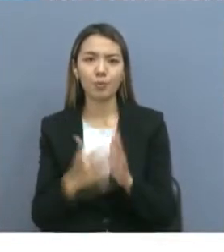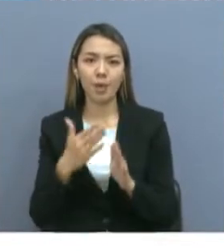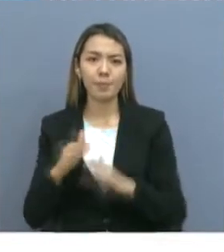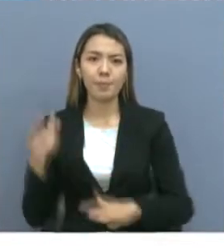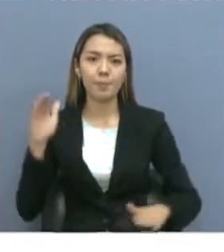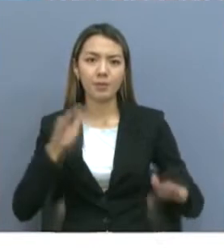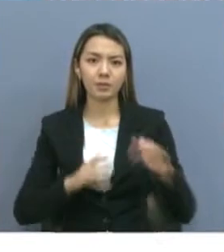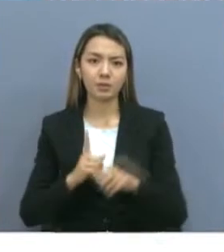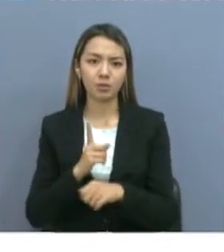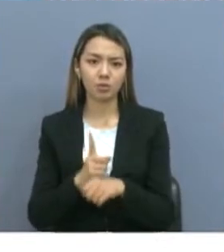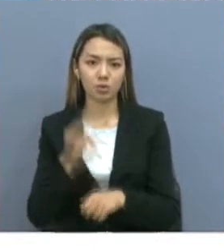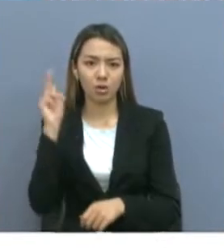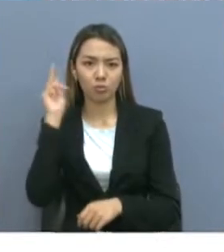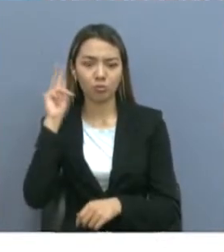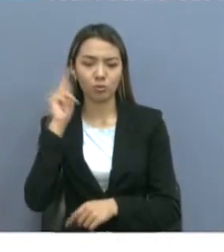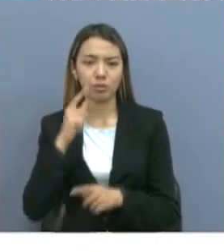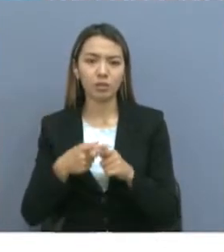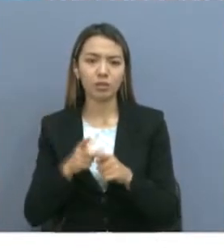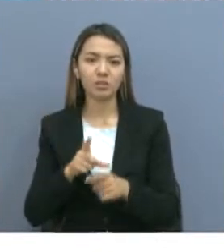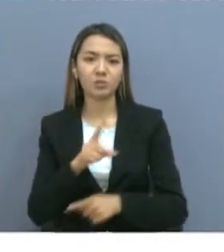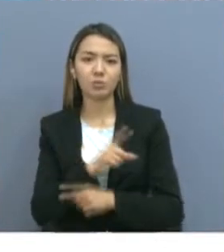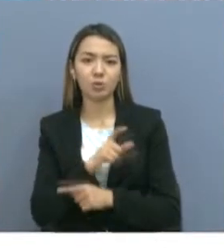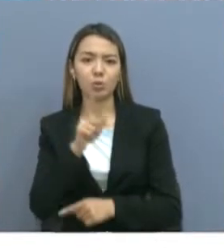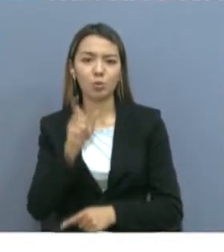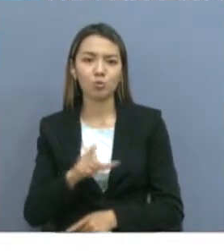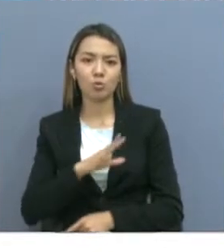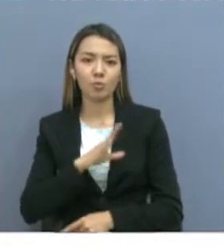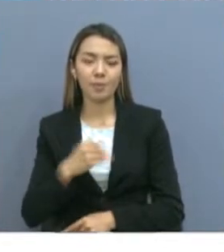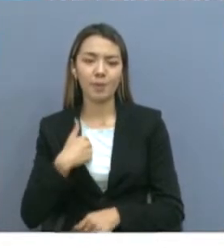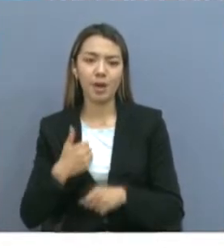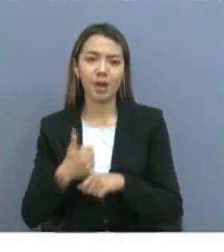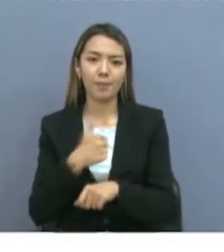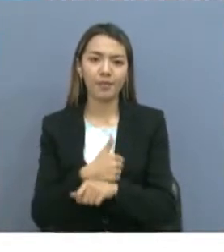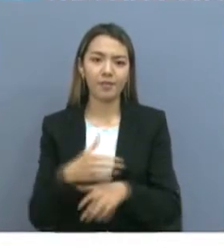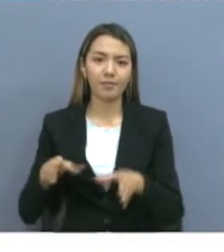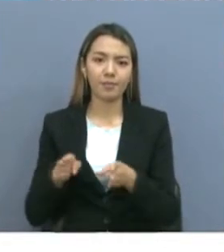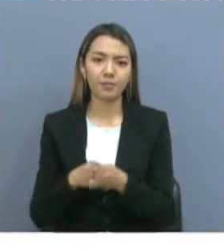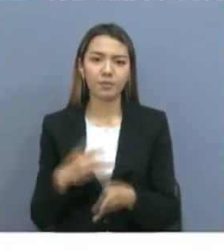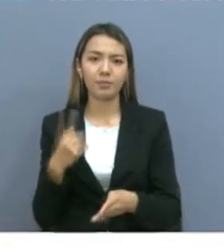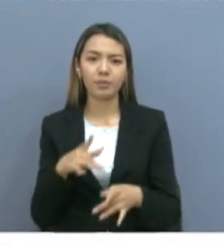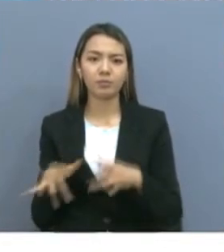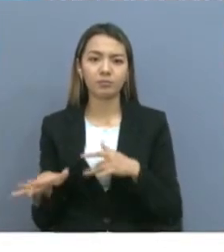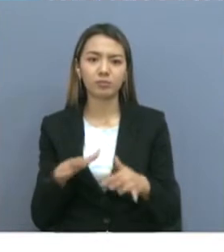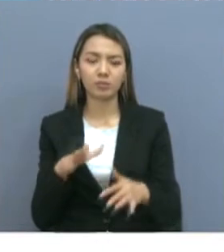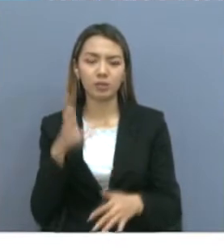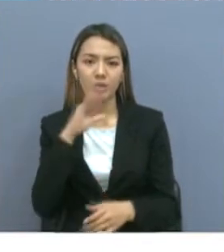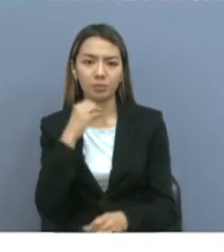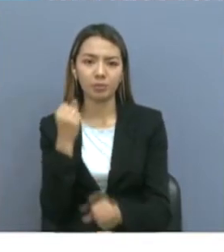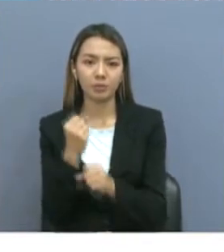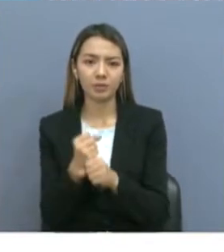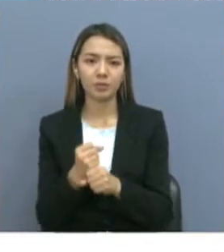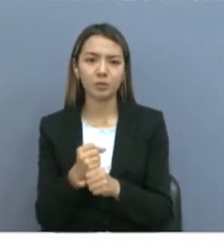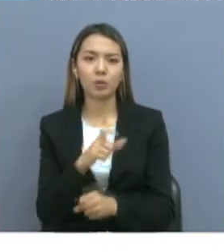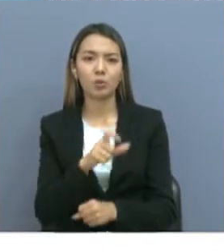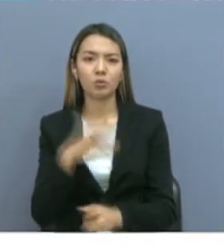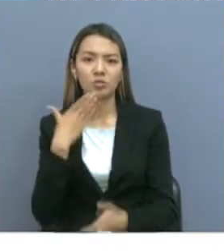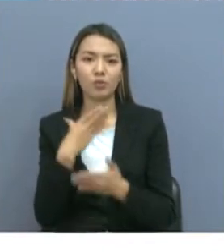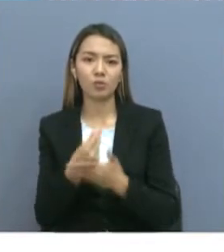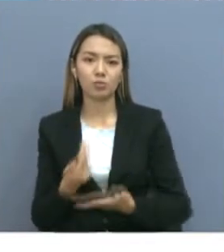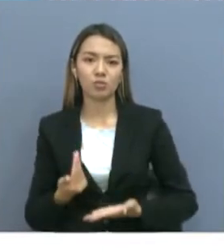жүзу дағдыларын меңгерді. Судағы адам өлімін болдырмас үшін біз әкімдікпен бірлесіп алдын алу шараларын жетілдіріп жатырмыз. Тұрғындар өз